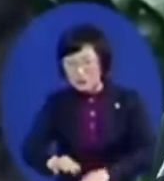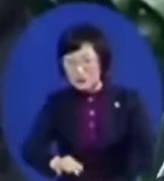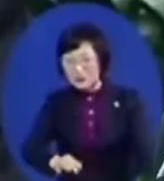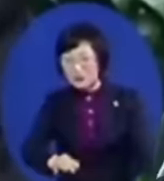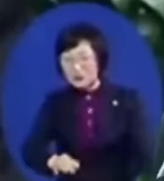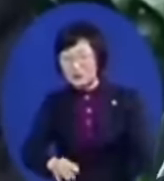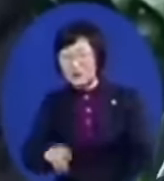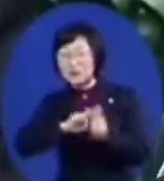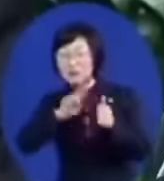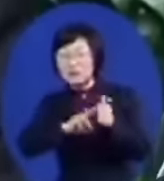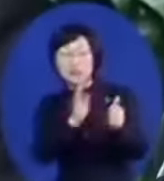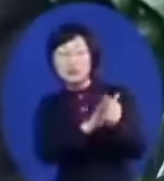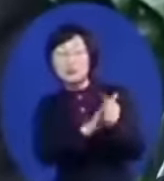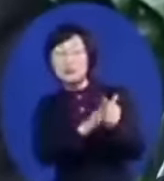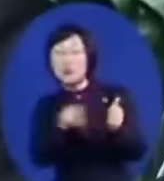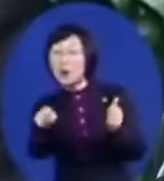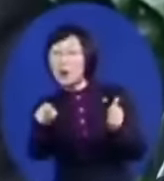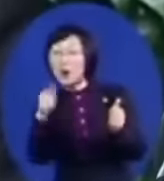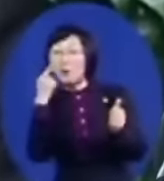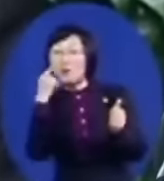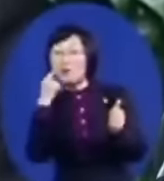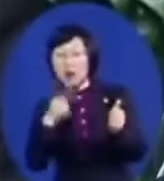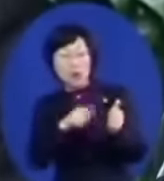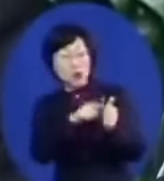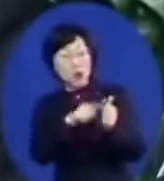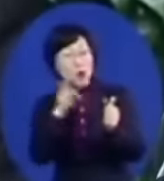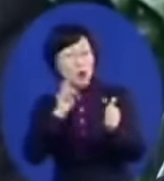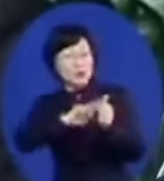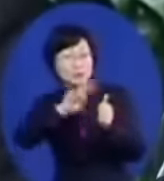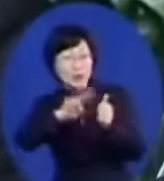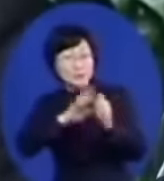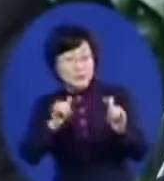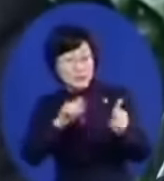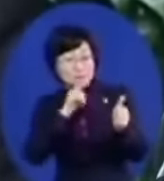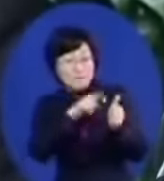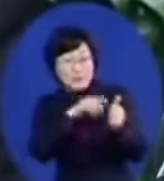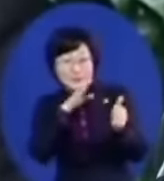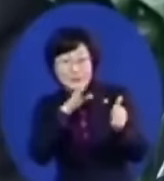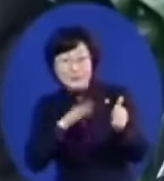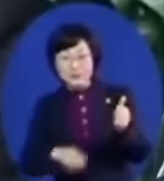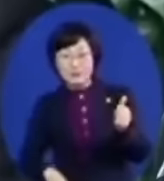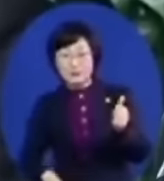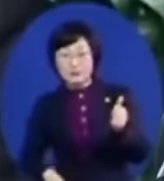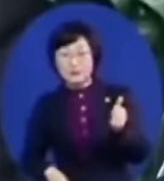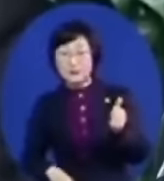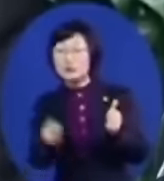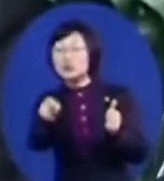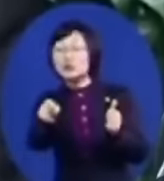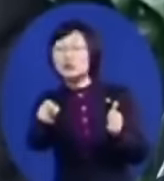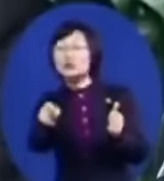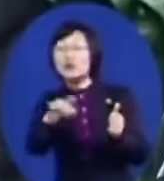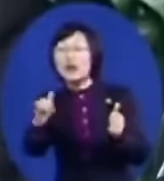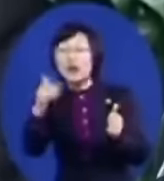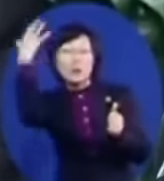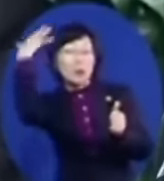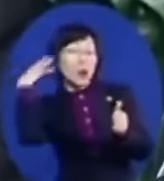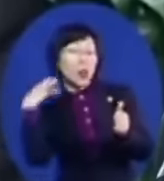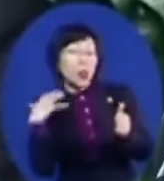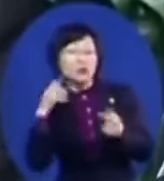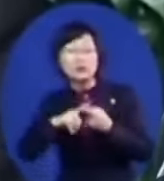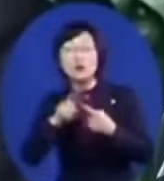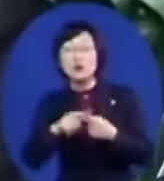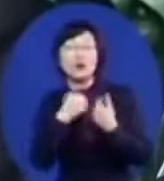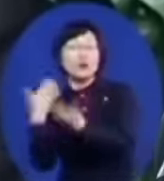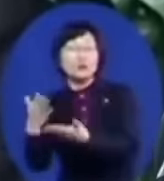여보세요 왜 당신같이 훌륭한 이발사가 있는데 저 사람은 머리를 저렇게 늘어뜨리고 수염을